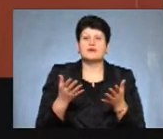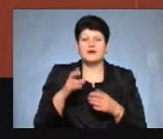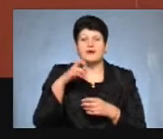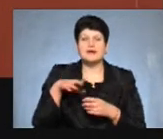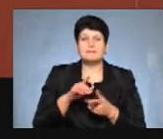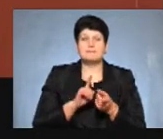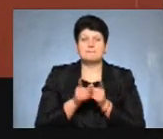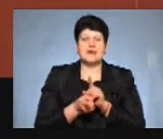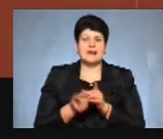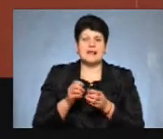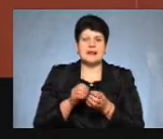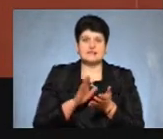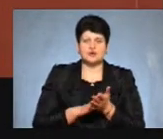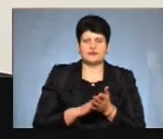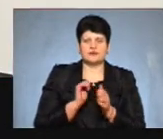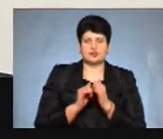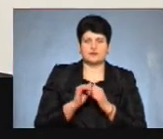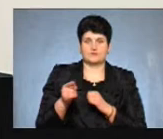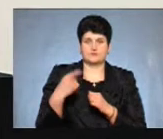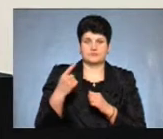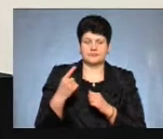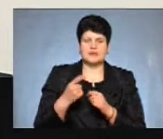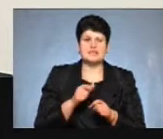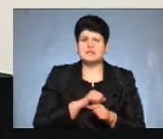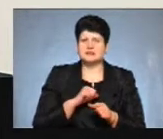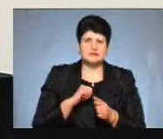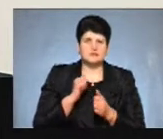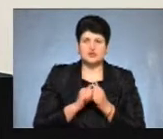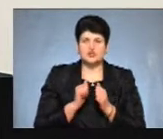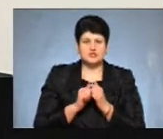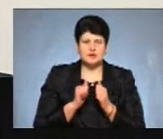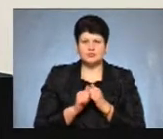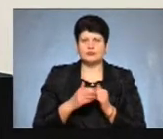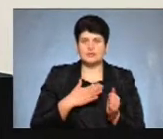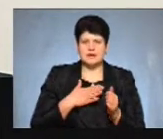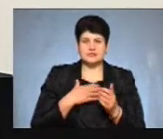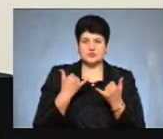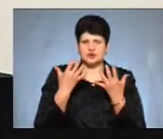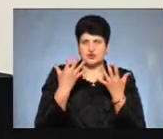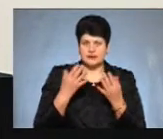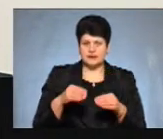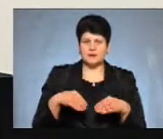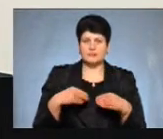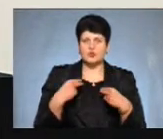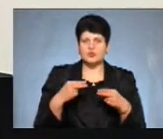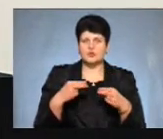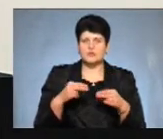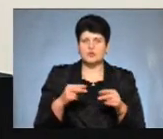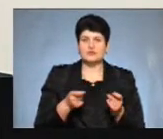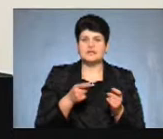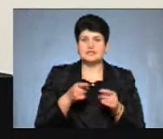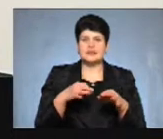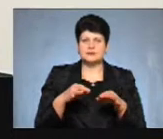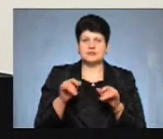перереєстровували найчастіше на Тернопільщині? Бо найчастіше, звичайно, нас подають на сьогоднішній день транспортні засоби, які були ввезені